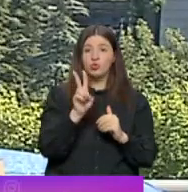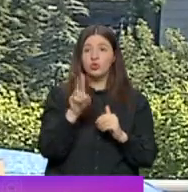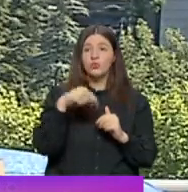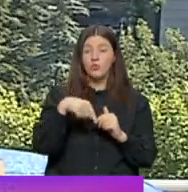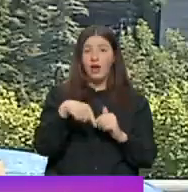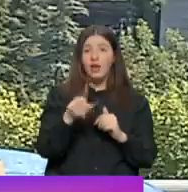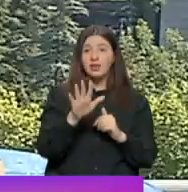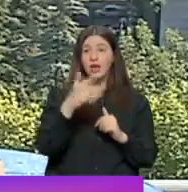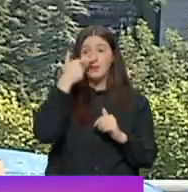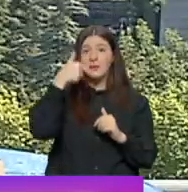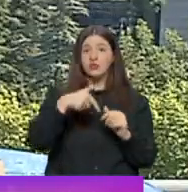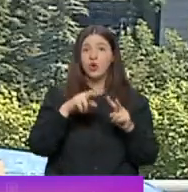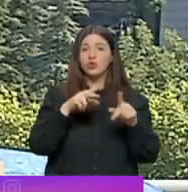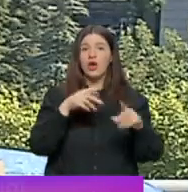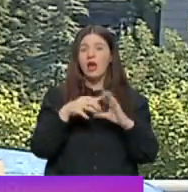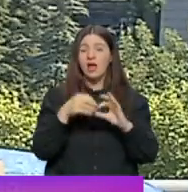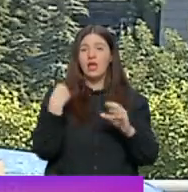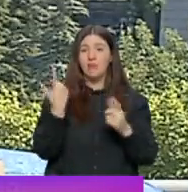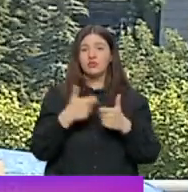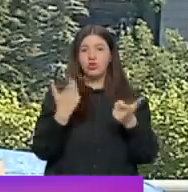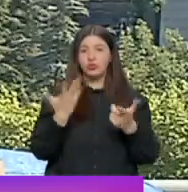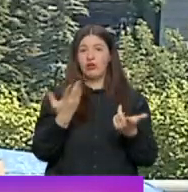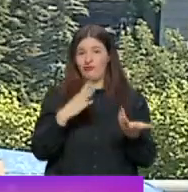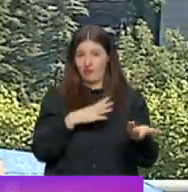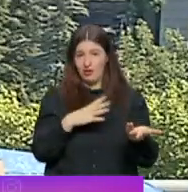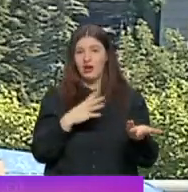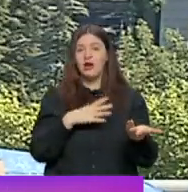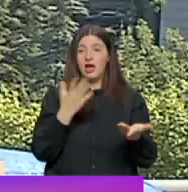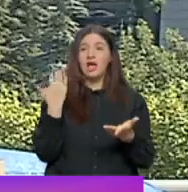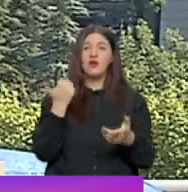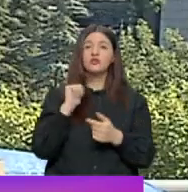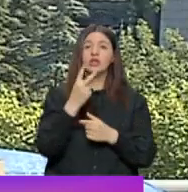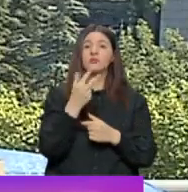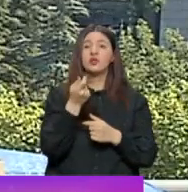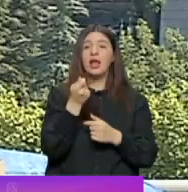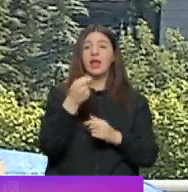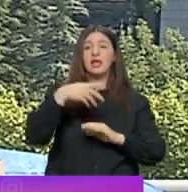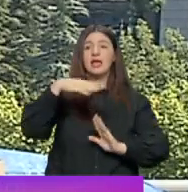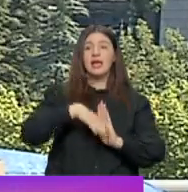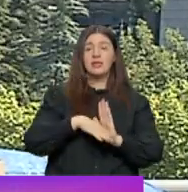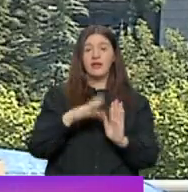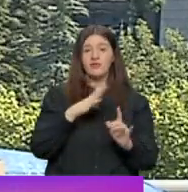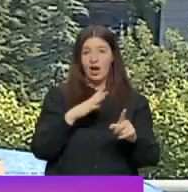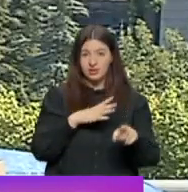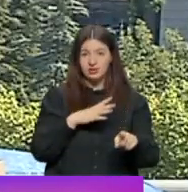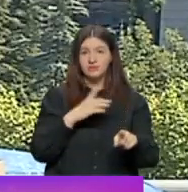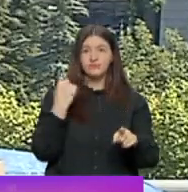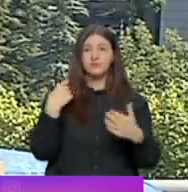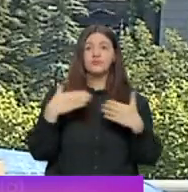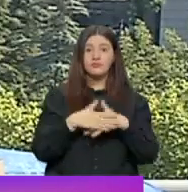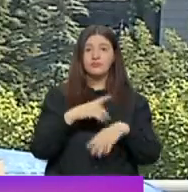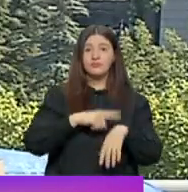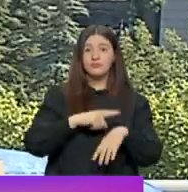Bu arada mazotla ilgili yeni bir gelişme daha var. Evvelsi gün 2,5 liralık bir indirim vardı. Dün